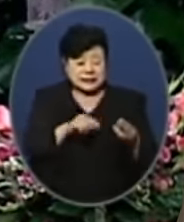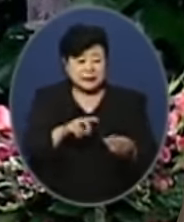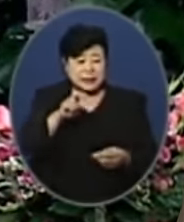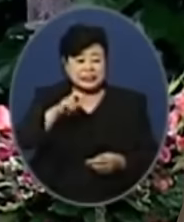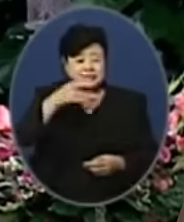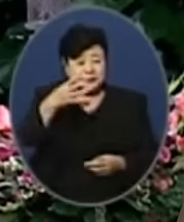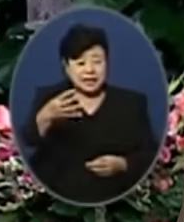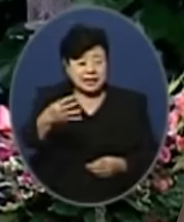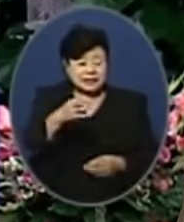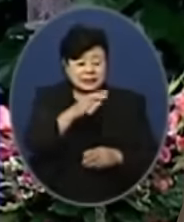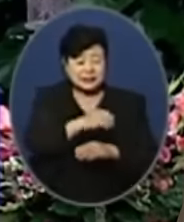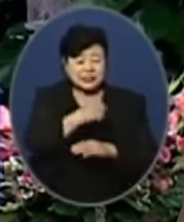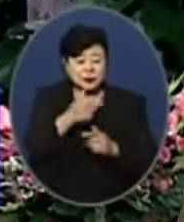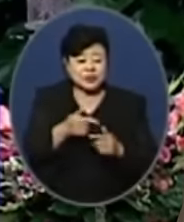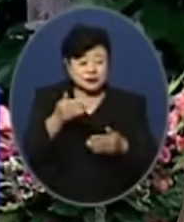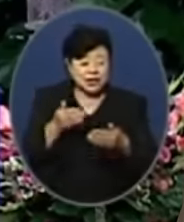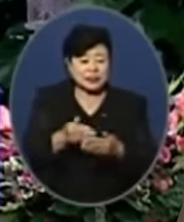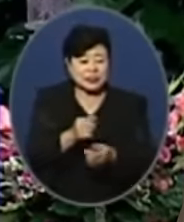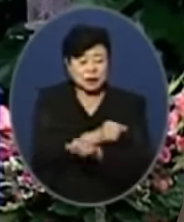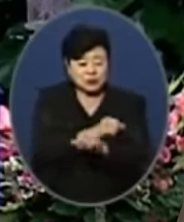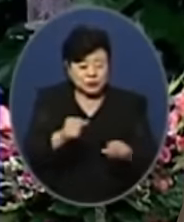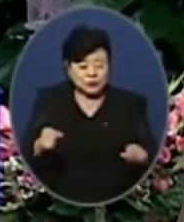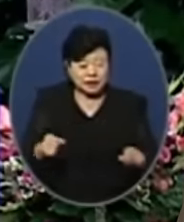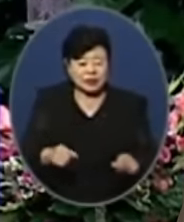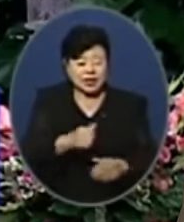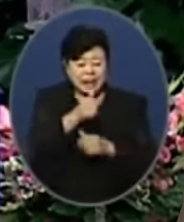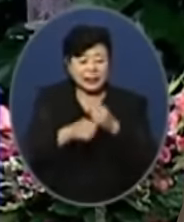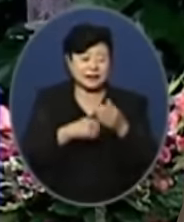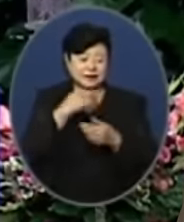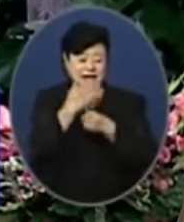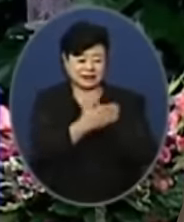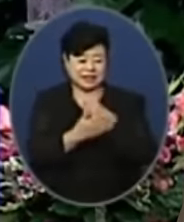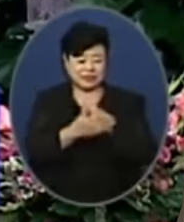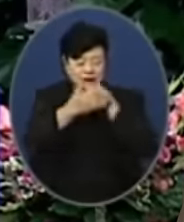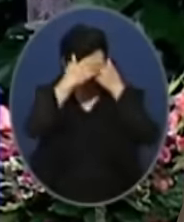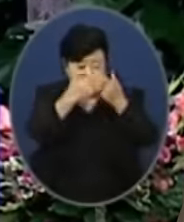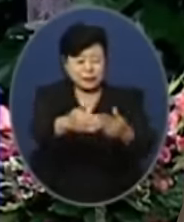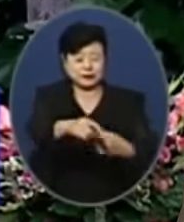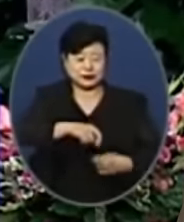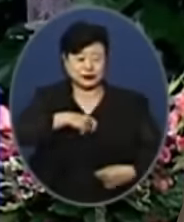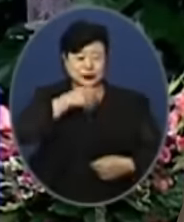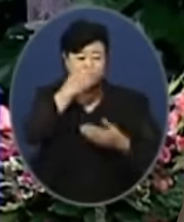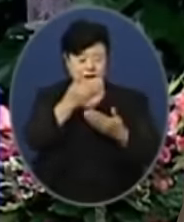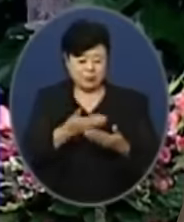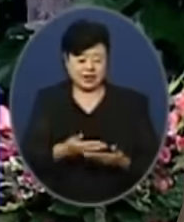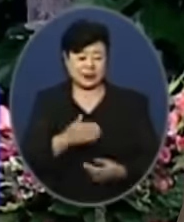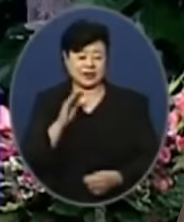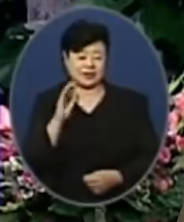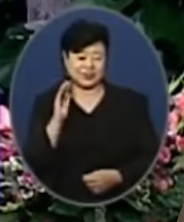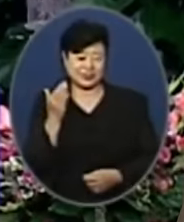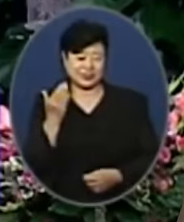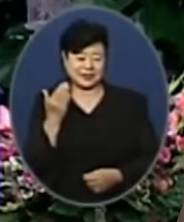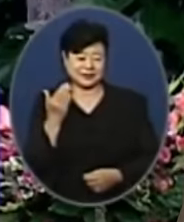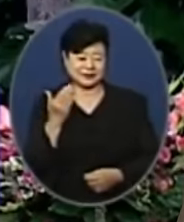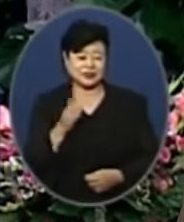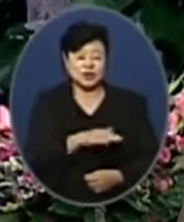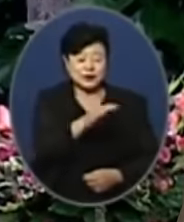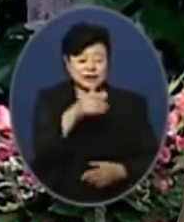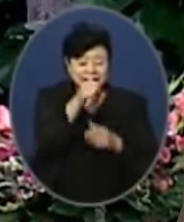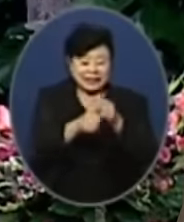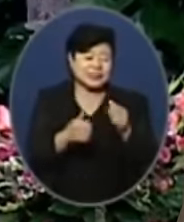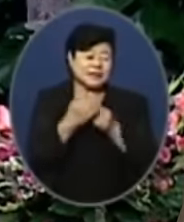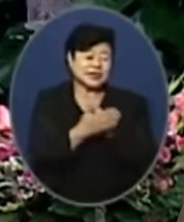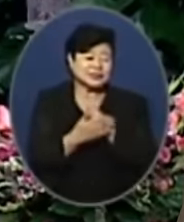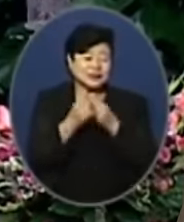24절 그리스도 예수 안에 있는 속량으로 말미암아 하나님의 은혜로 값없이 의롭다 하심을 얻은 자가 되었느니라. 우리는